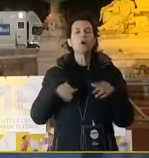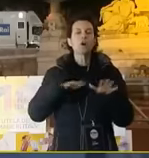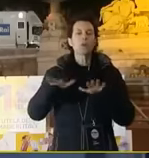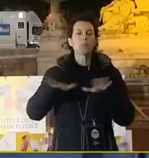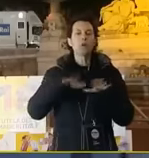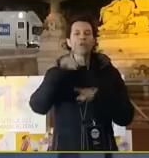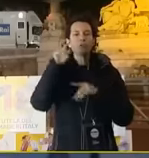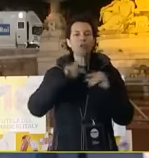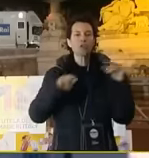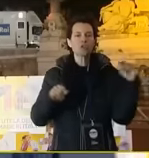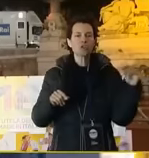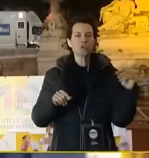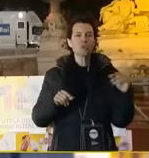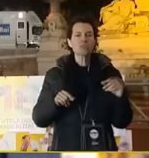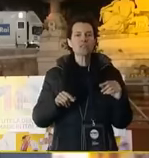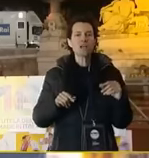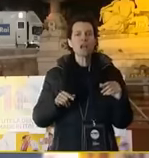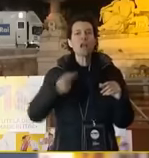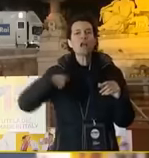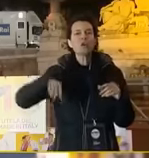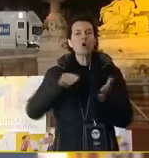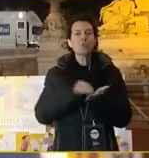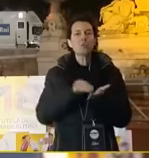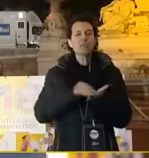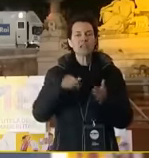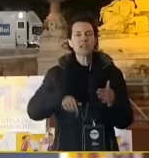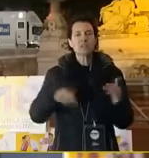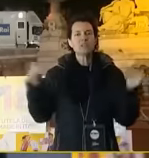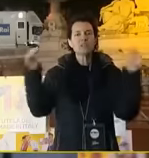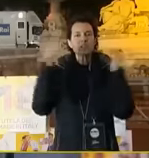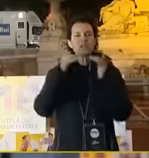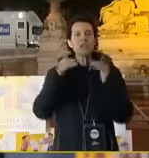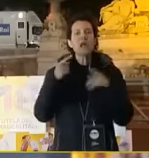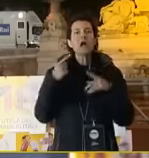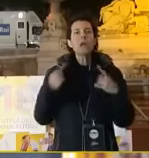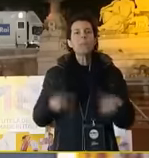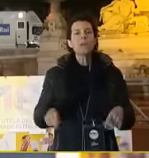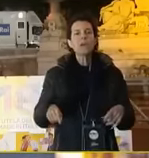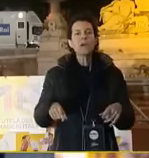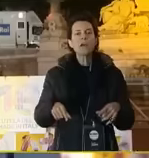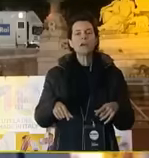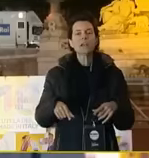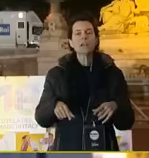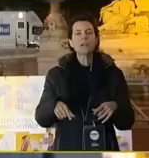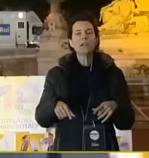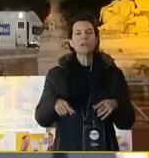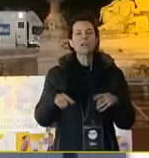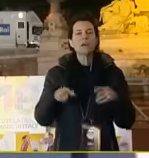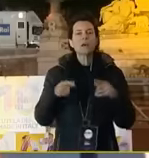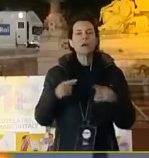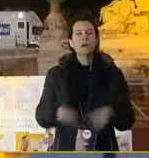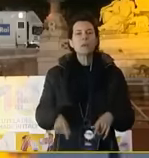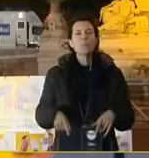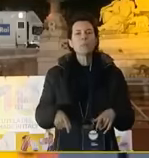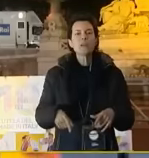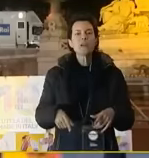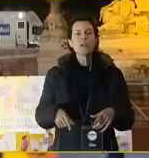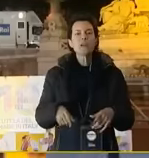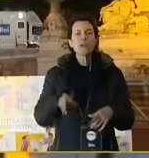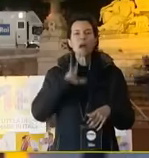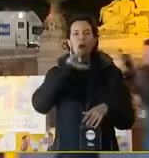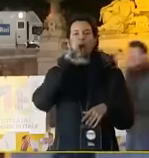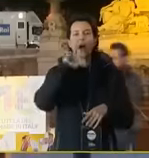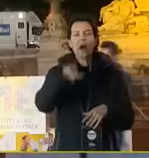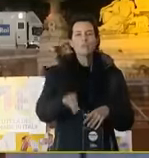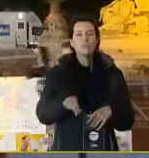questo che siamo qui questa sera, per riaffermare tutte queste cose, sempre, sempre di più, per riaffermarle come gruppo